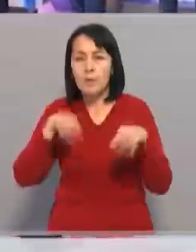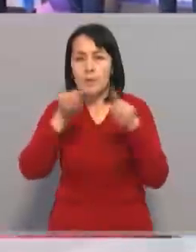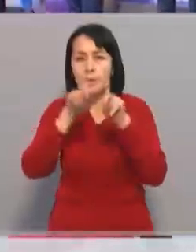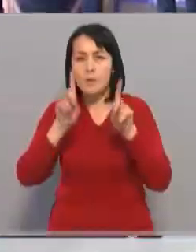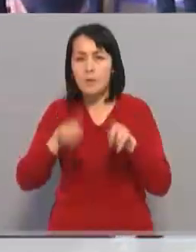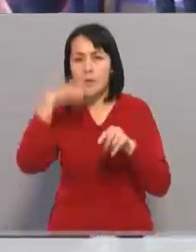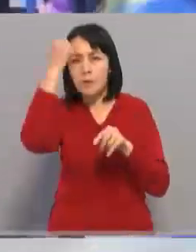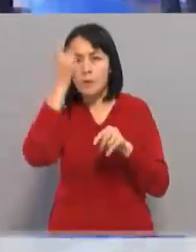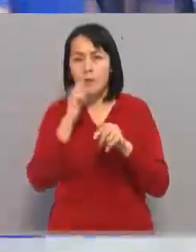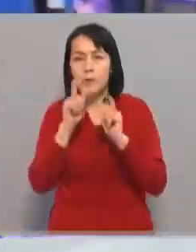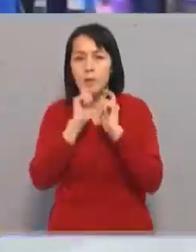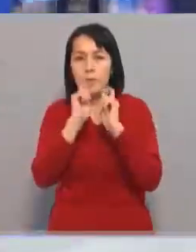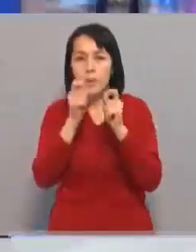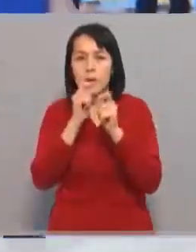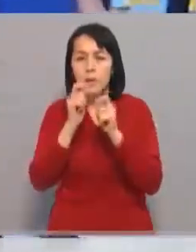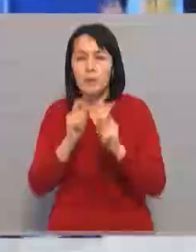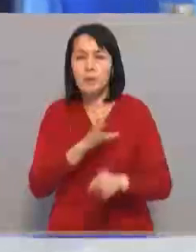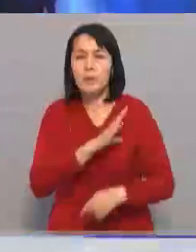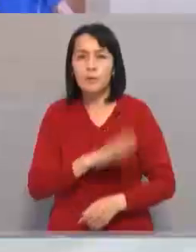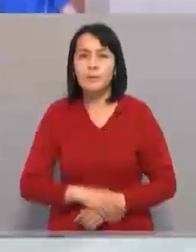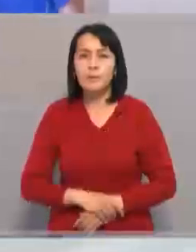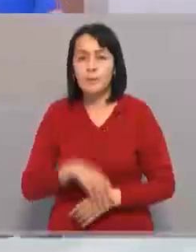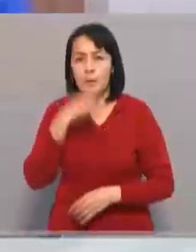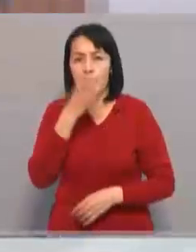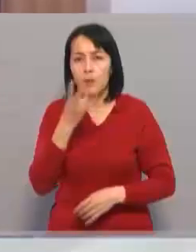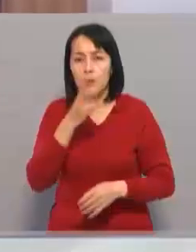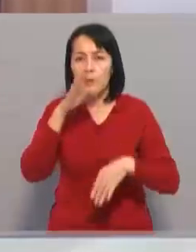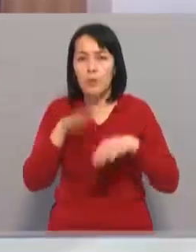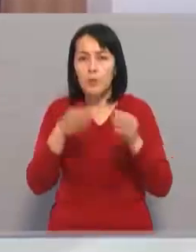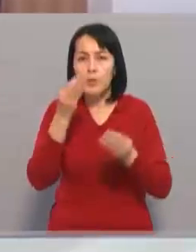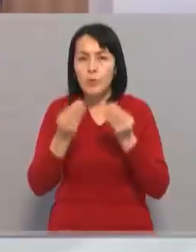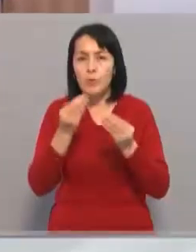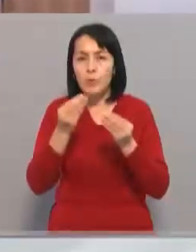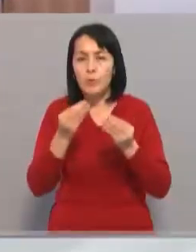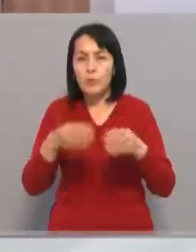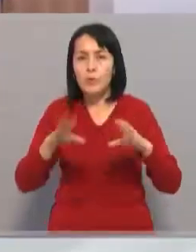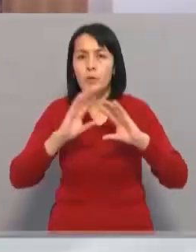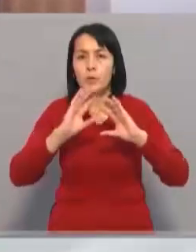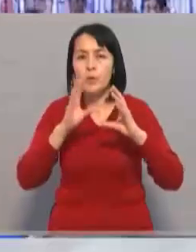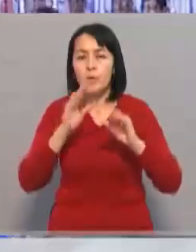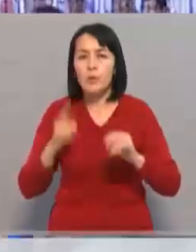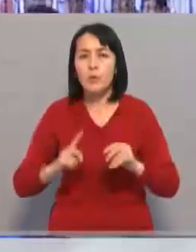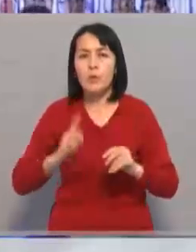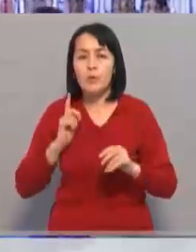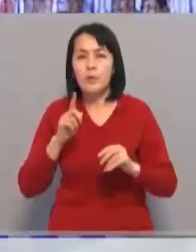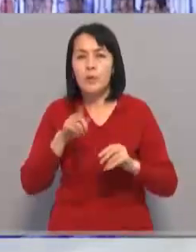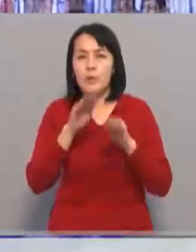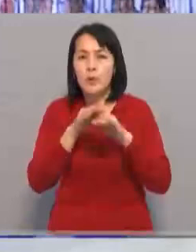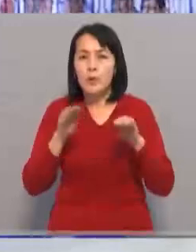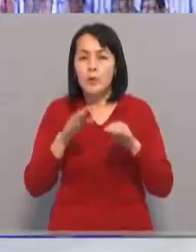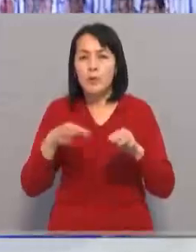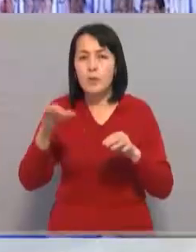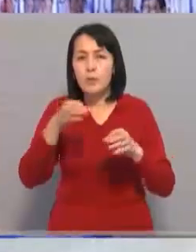дипломдармен және заттай бағалы сыйлықтармен марапатталды. Айта кетейік, үздік ойын көрсеткен әуе доп шеберлері жасөспірімдер арасындағы